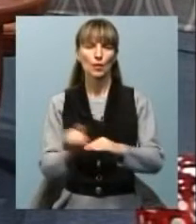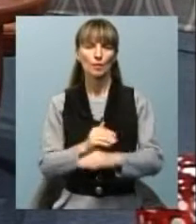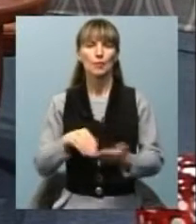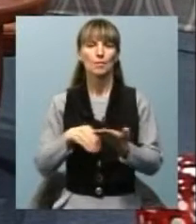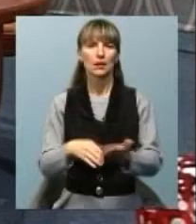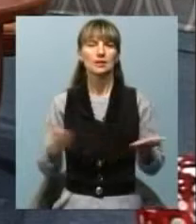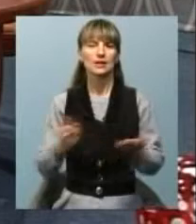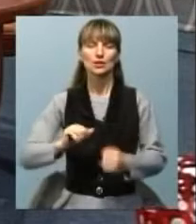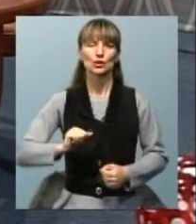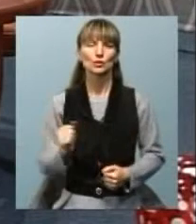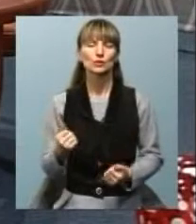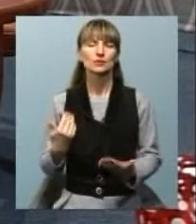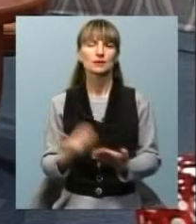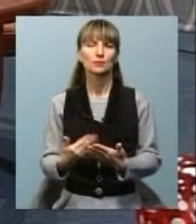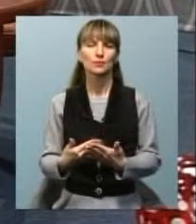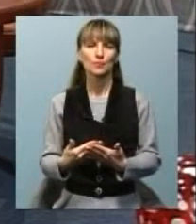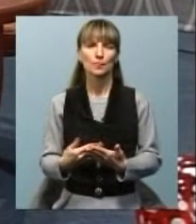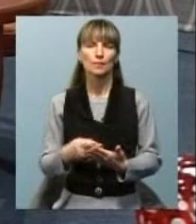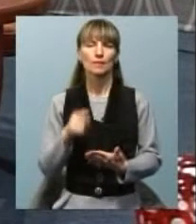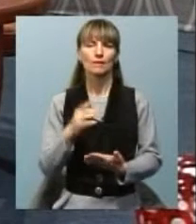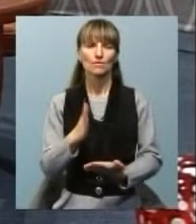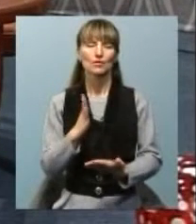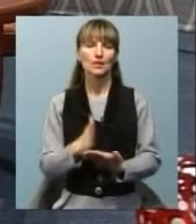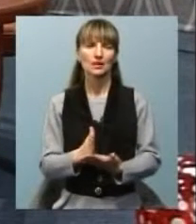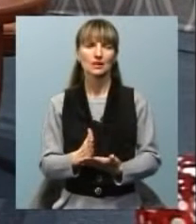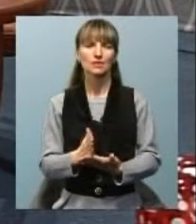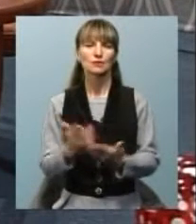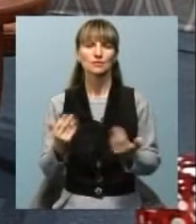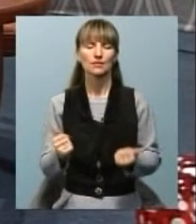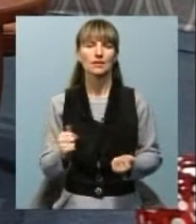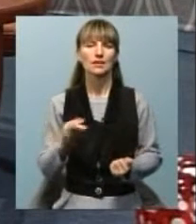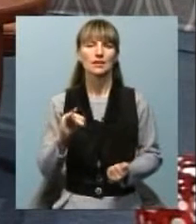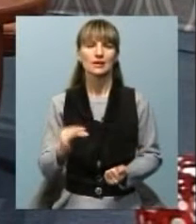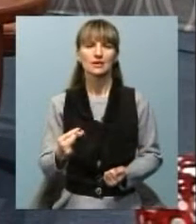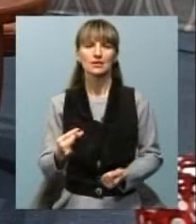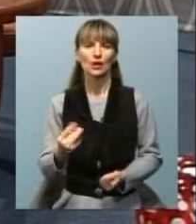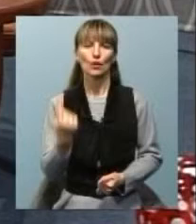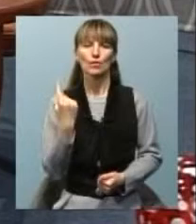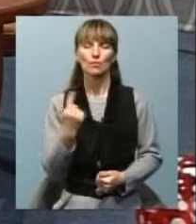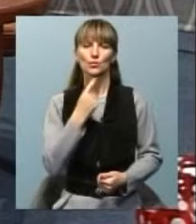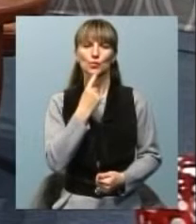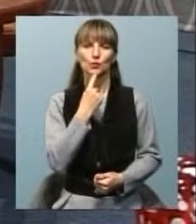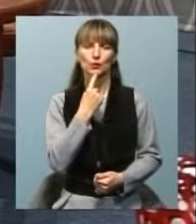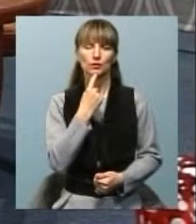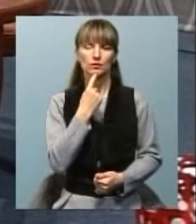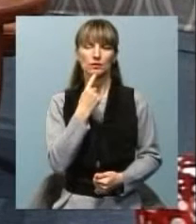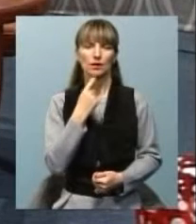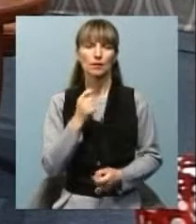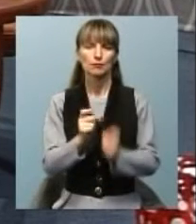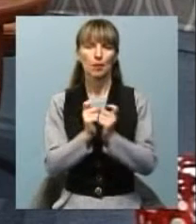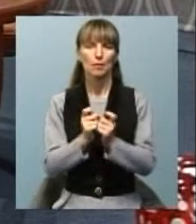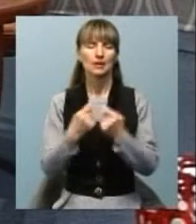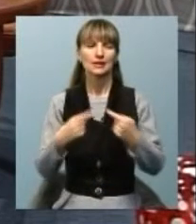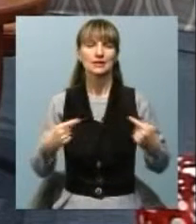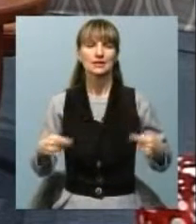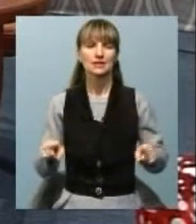допомагають якісь певні друзі? Напевно, що вони є, так? Да. І бо дуже, одному дуже важко справитися і побороти